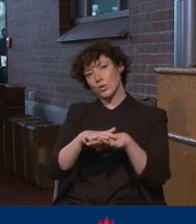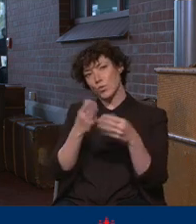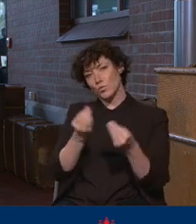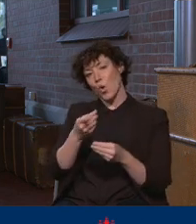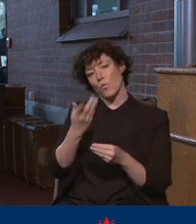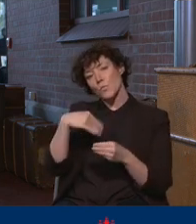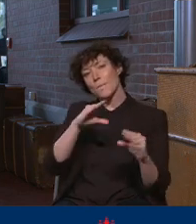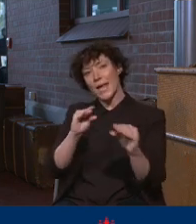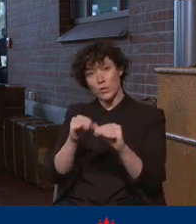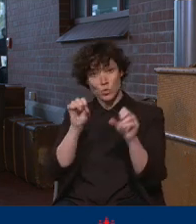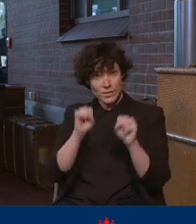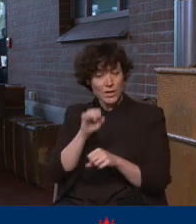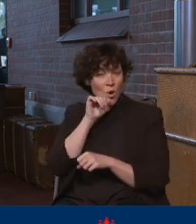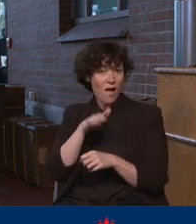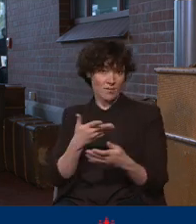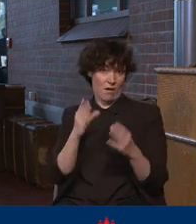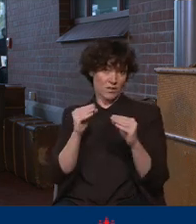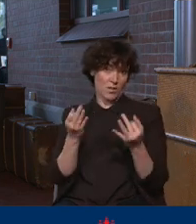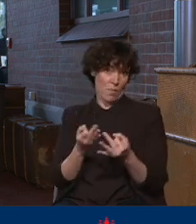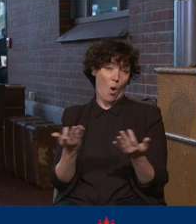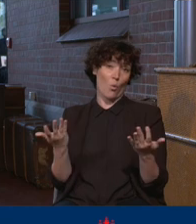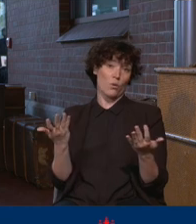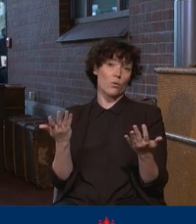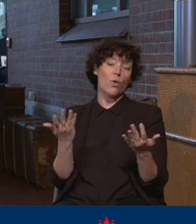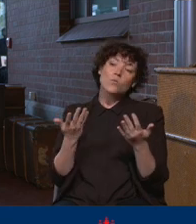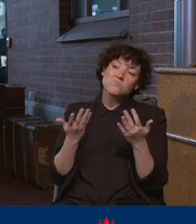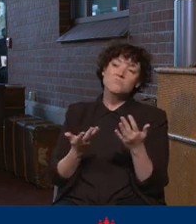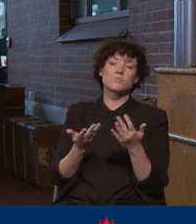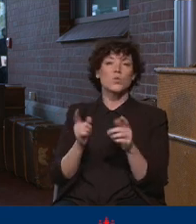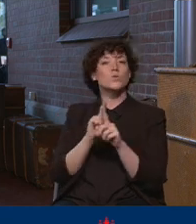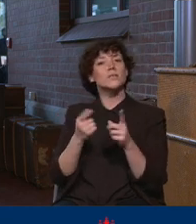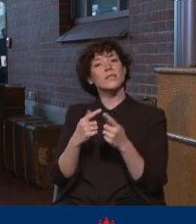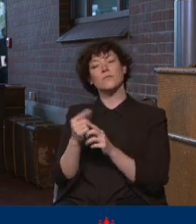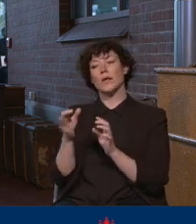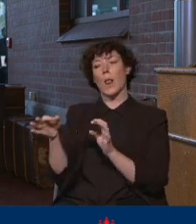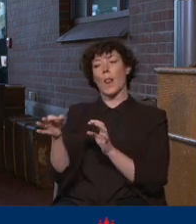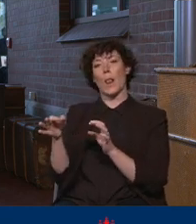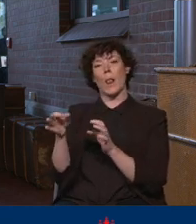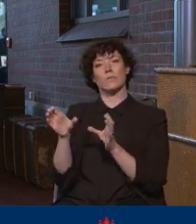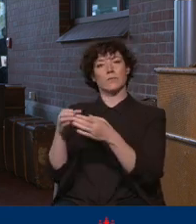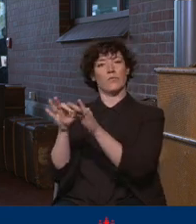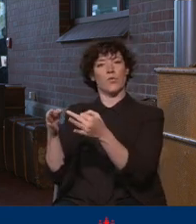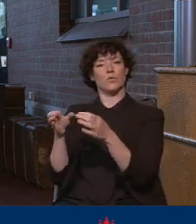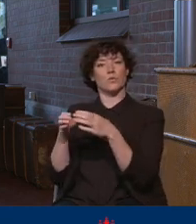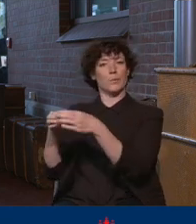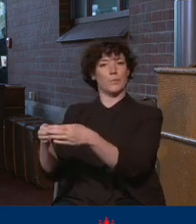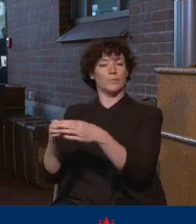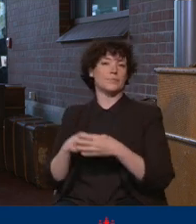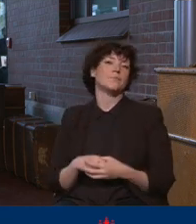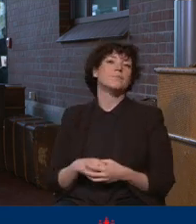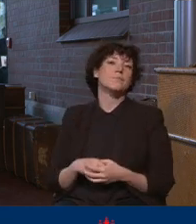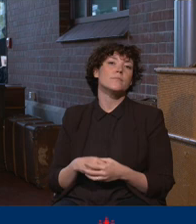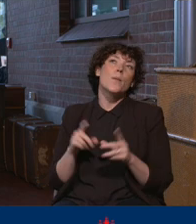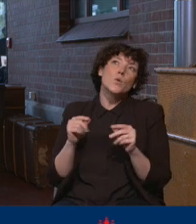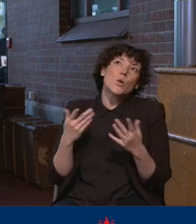nutzbar im alltagsgebrauch und hat nicht ganz so eine insel ihre funktion das heißt also aus dieser